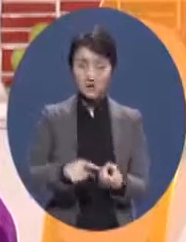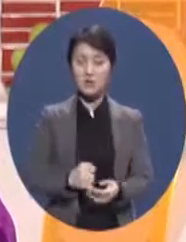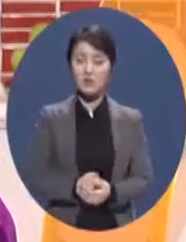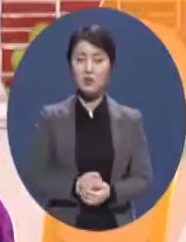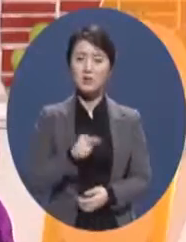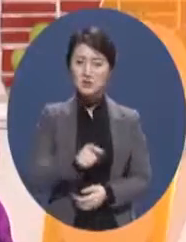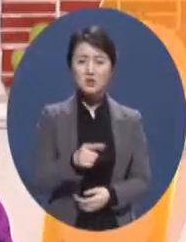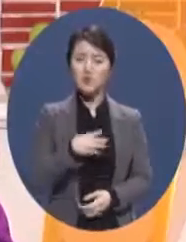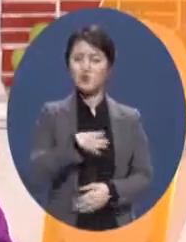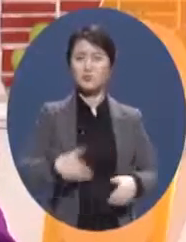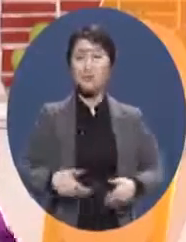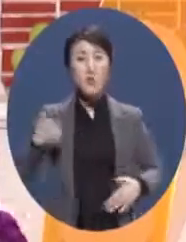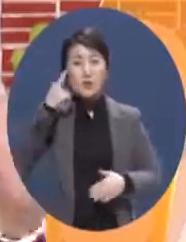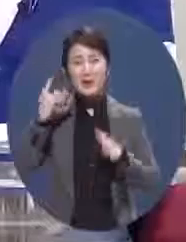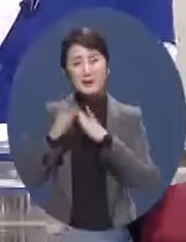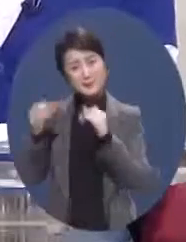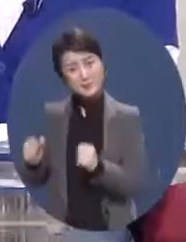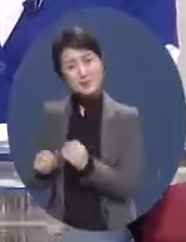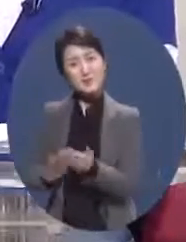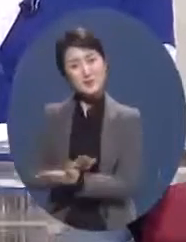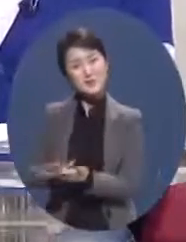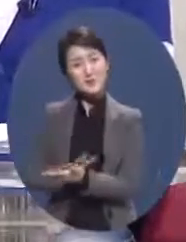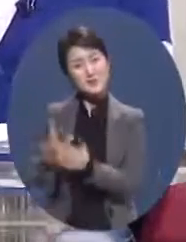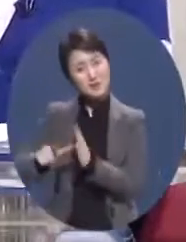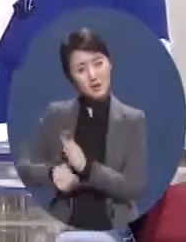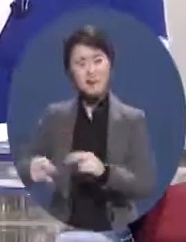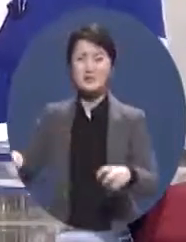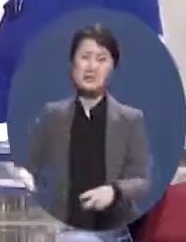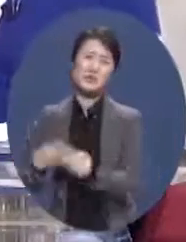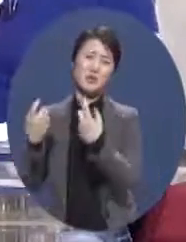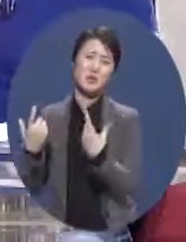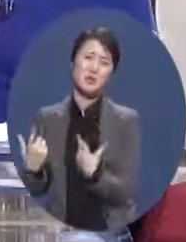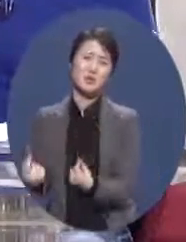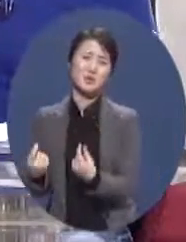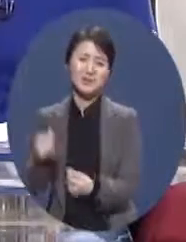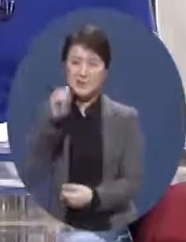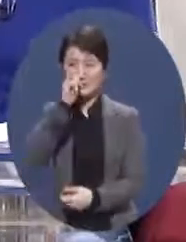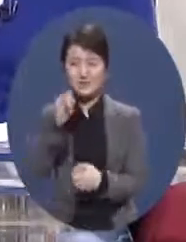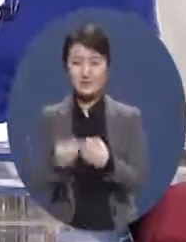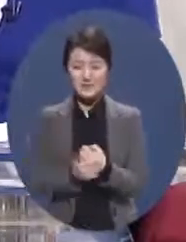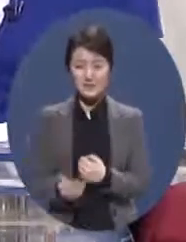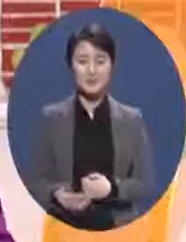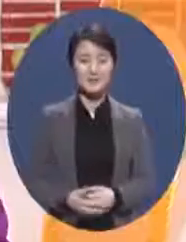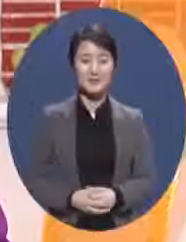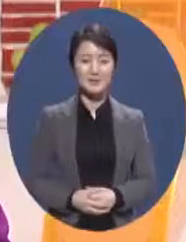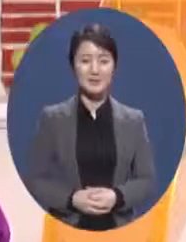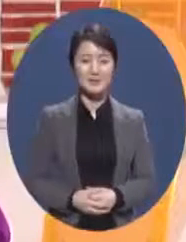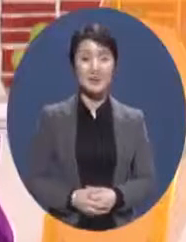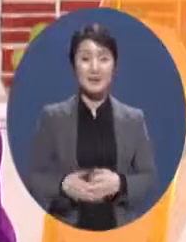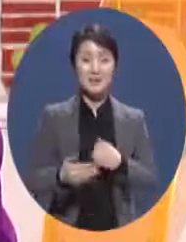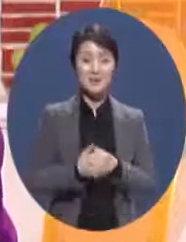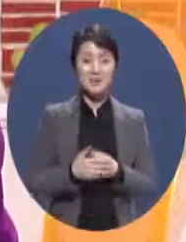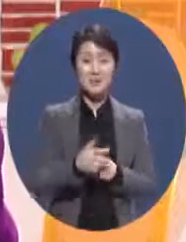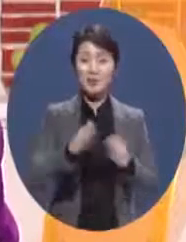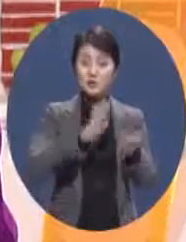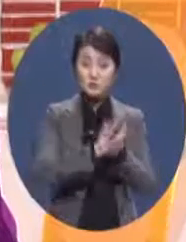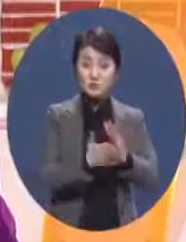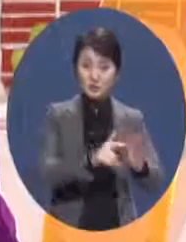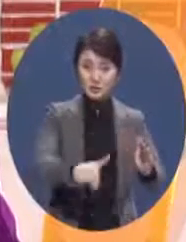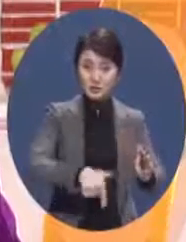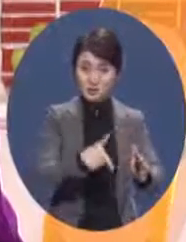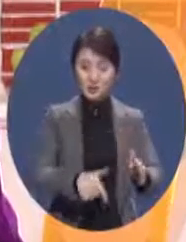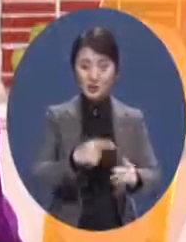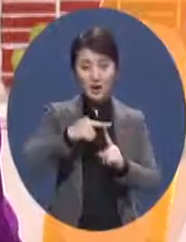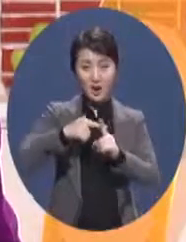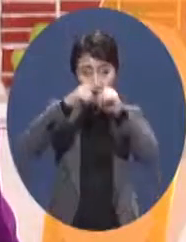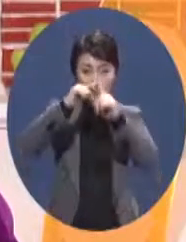그게 저기 공무원들의 직장 어린이집이 가장 그 좋아요. 그래서 간호사도 상주돼 있는 거고. 그다음에